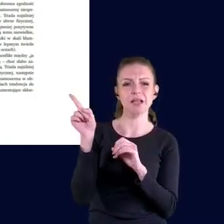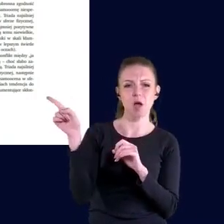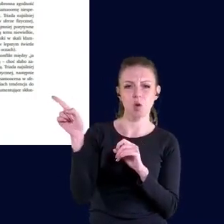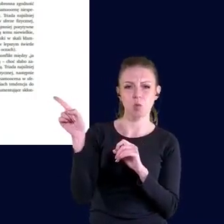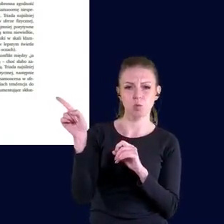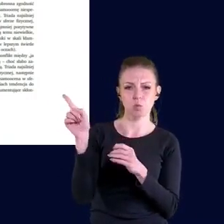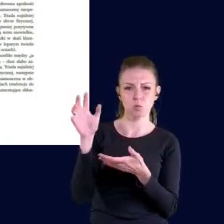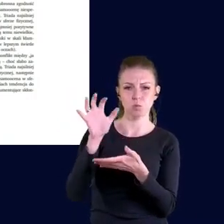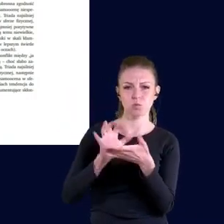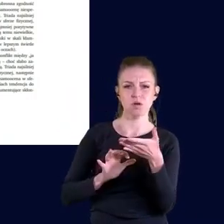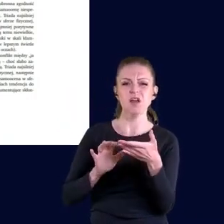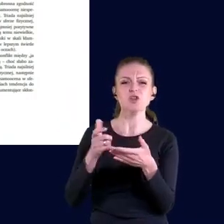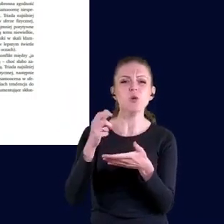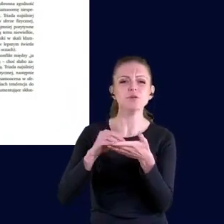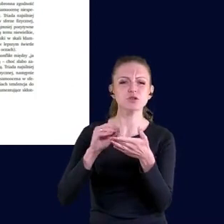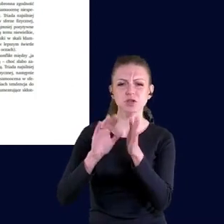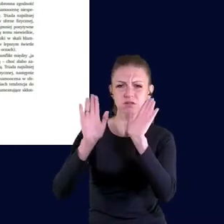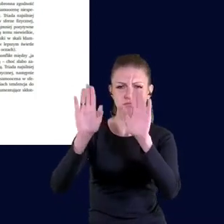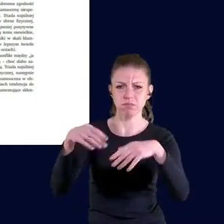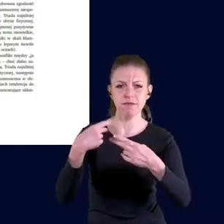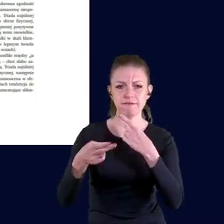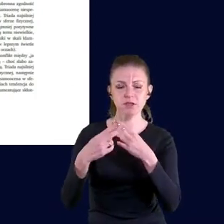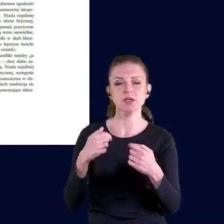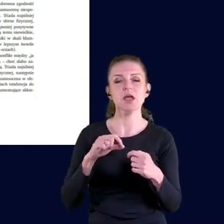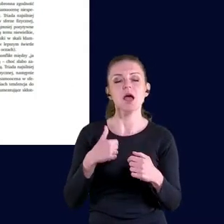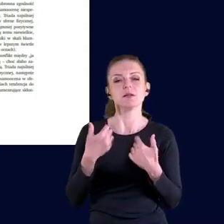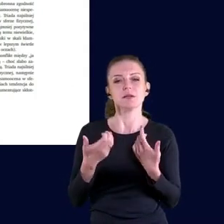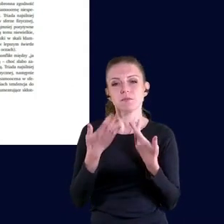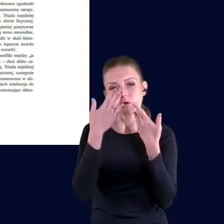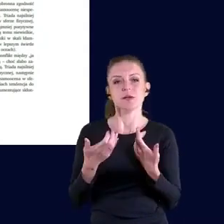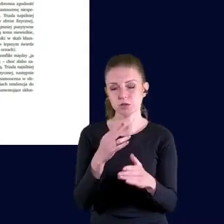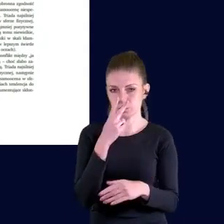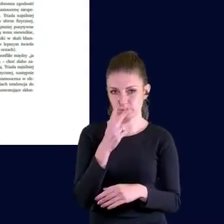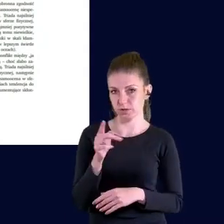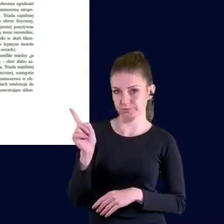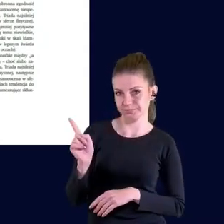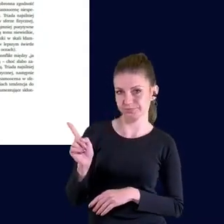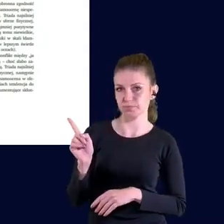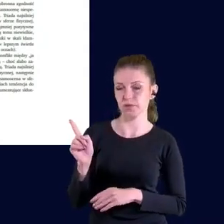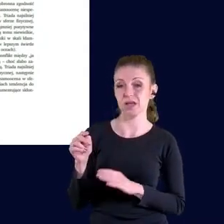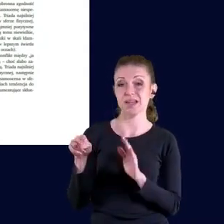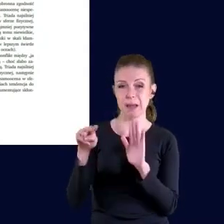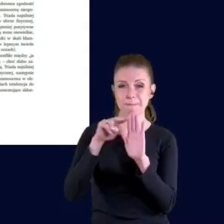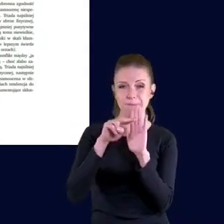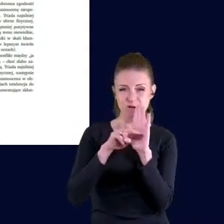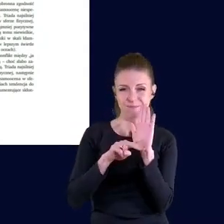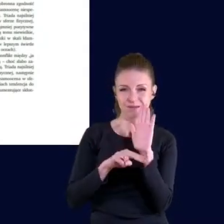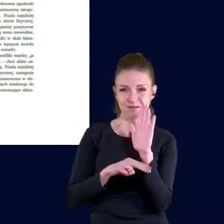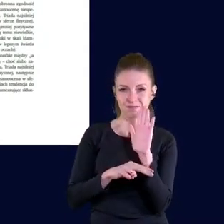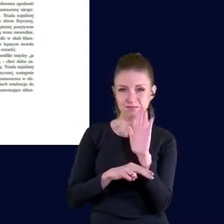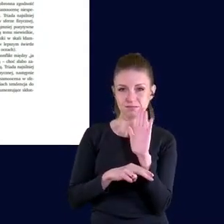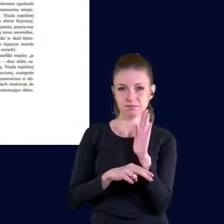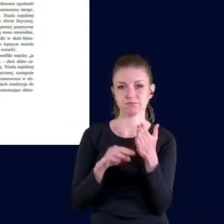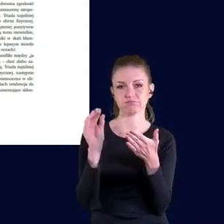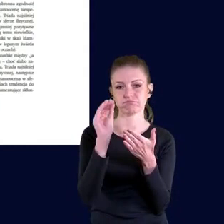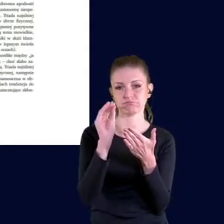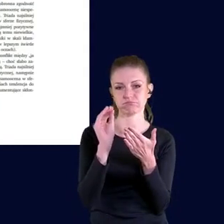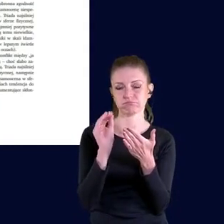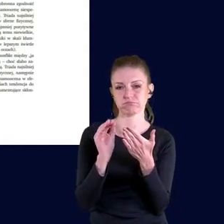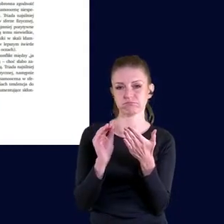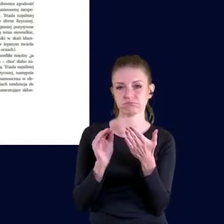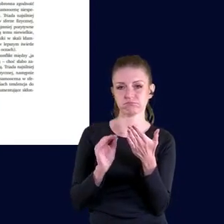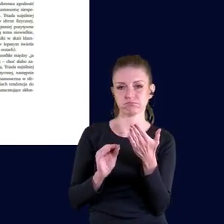nieistotny to co chciałam państwu pokazać to jest to że przepisy opisy przepisów